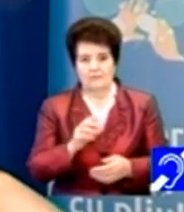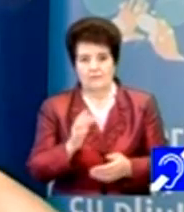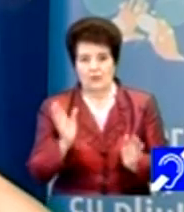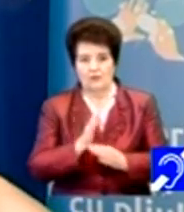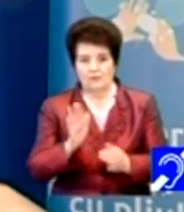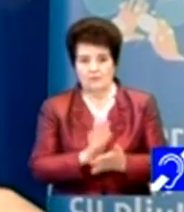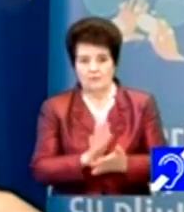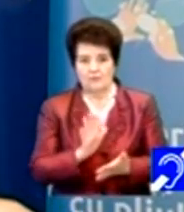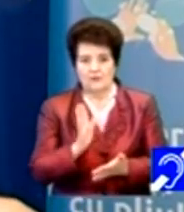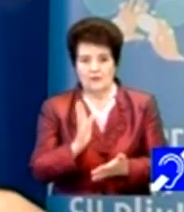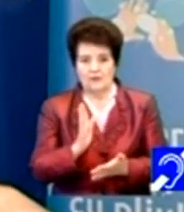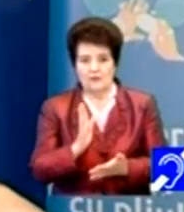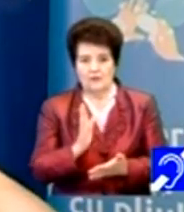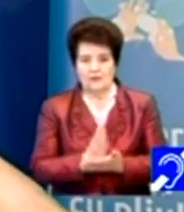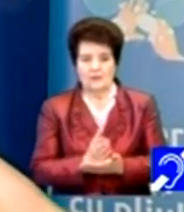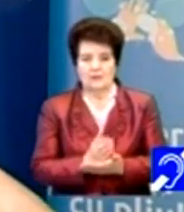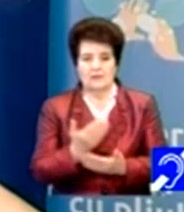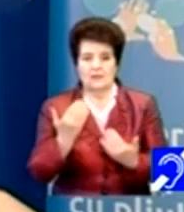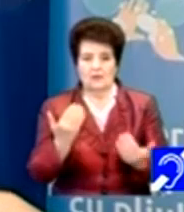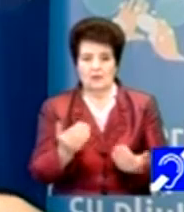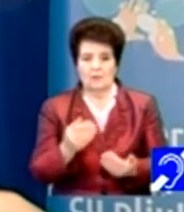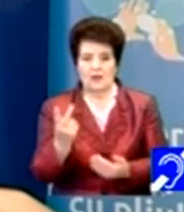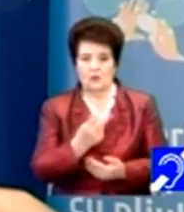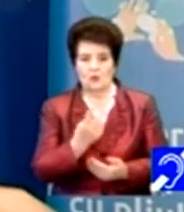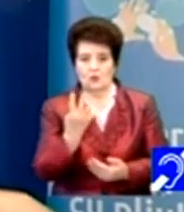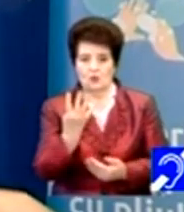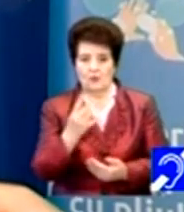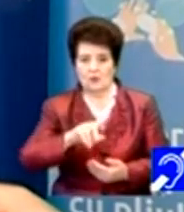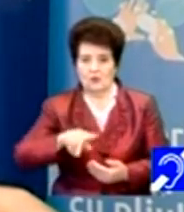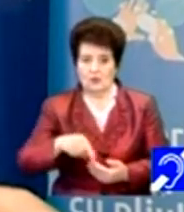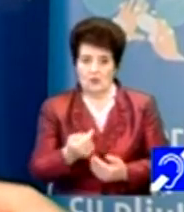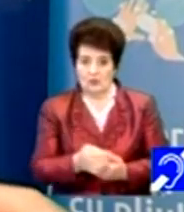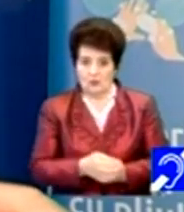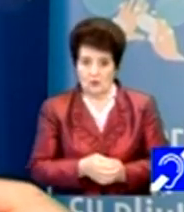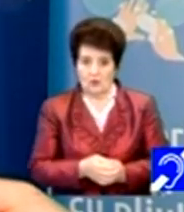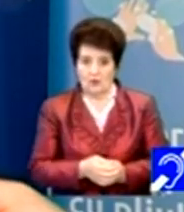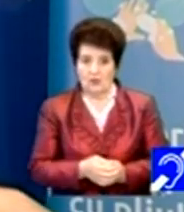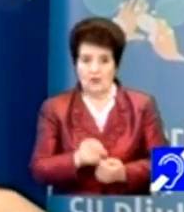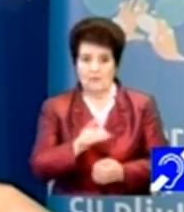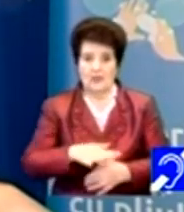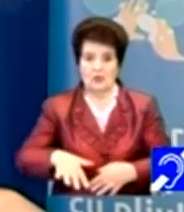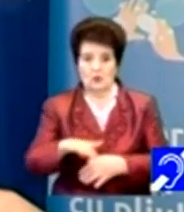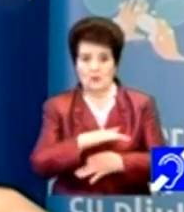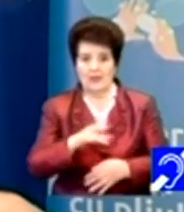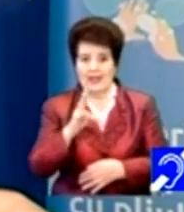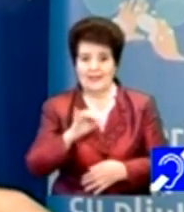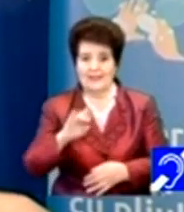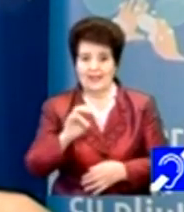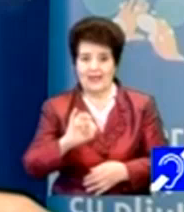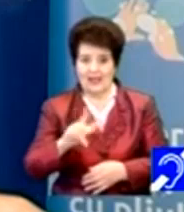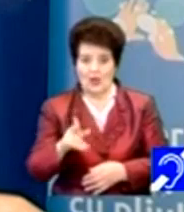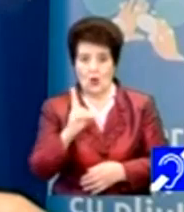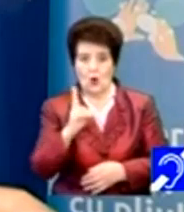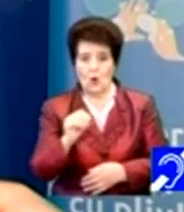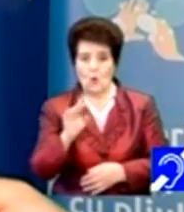departe, el poate să-și păstreze vitalitatea lui până la 24 de ceasuri. Pe suprafețele de nichel, cupru și așa mai